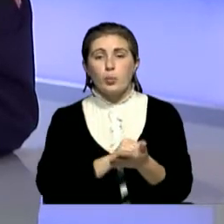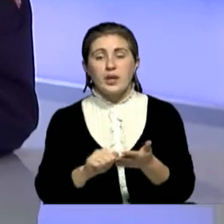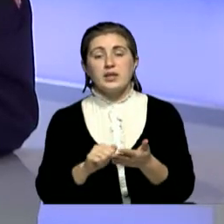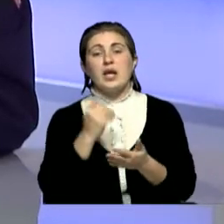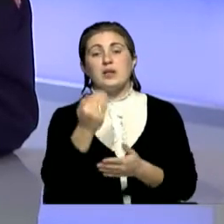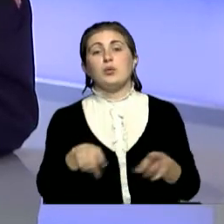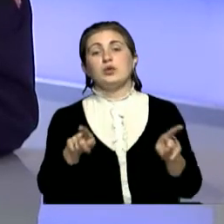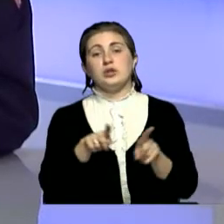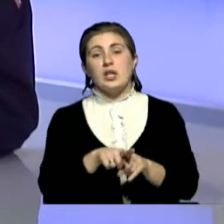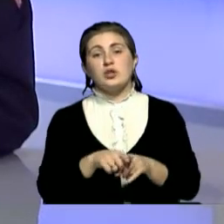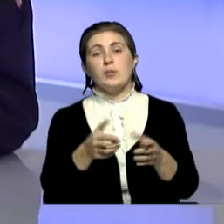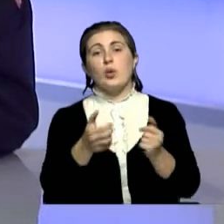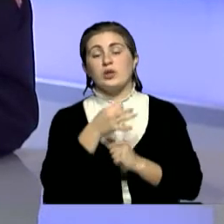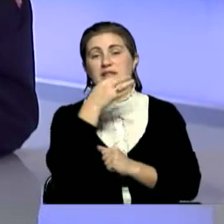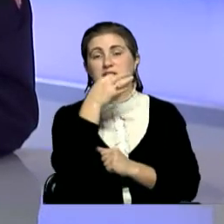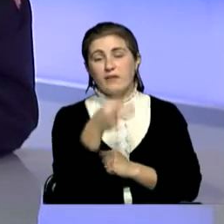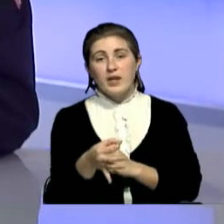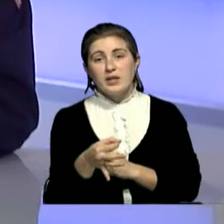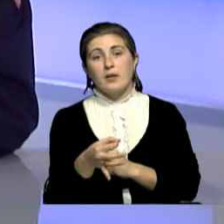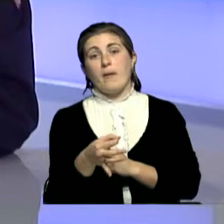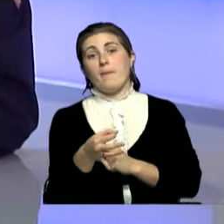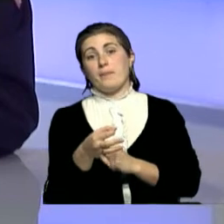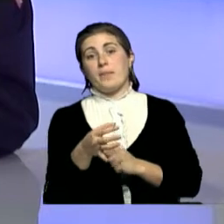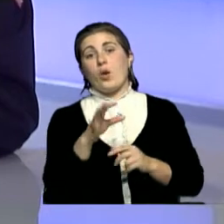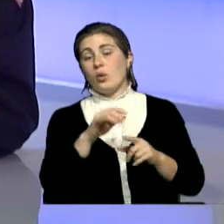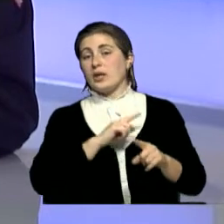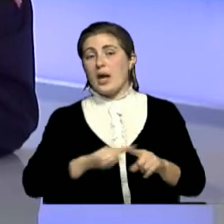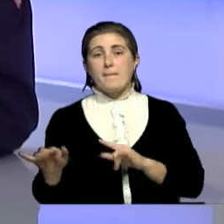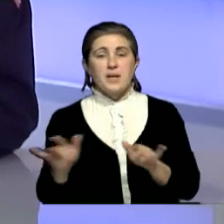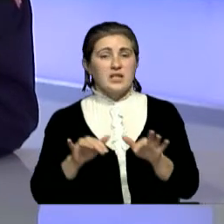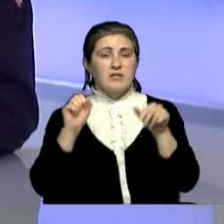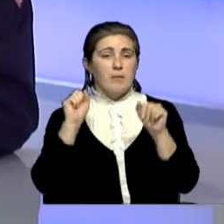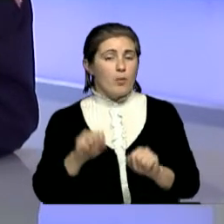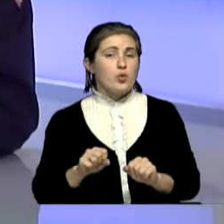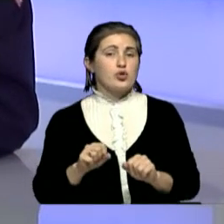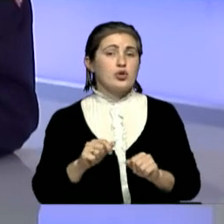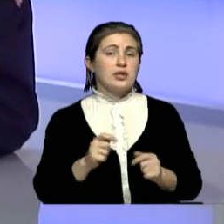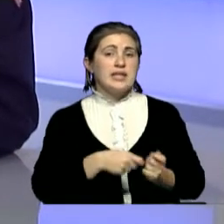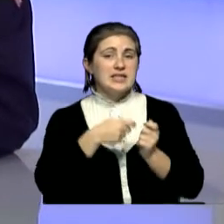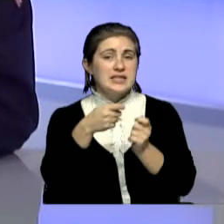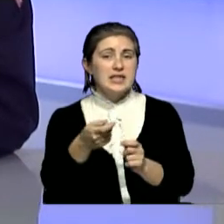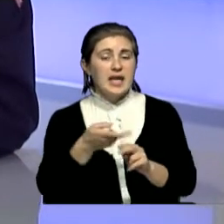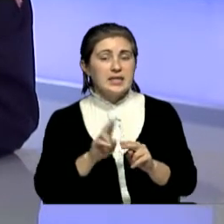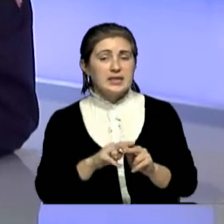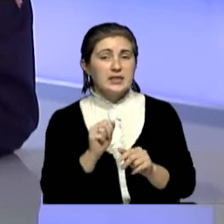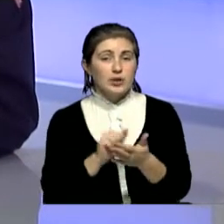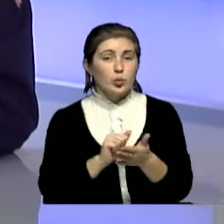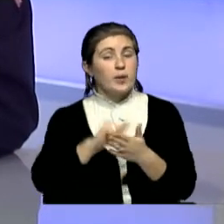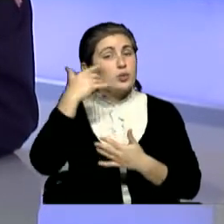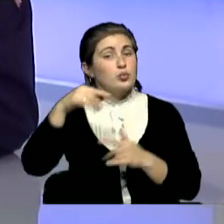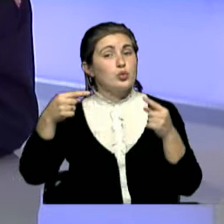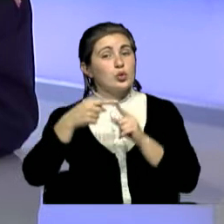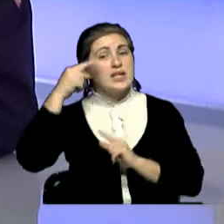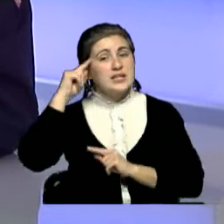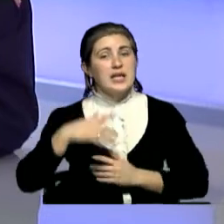ему также приходит ответ, и он оперативно может либо донести эти документы, уже четко зная, какие